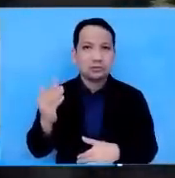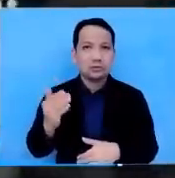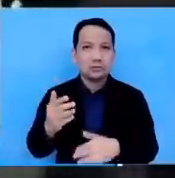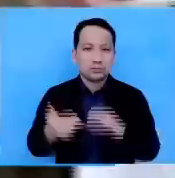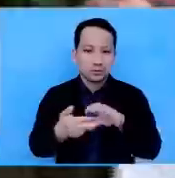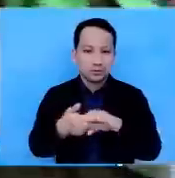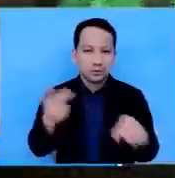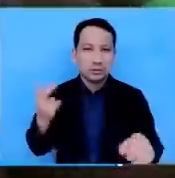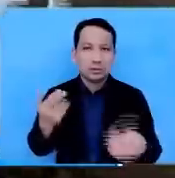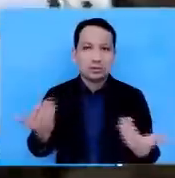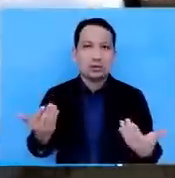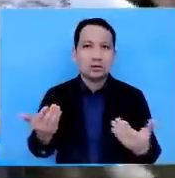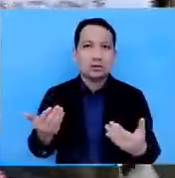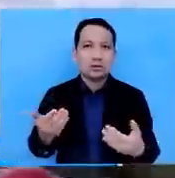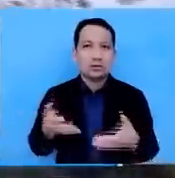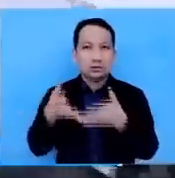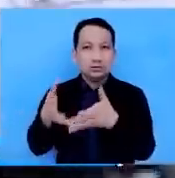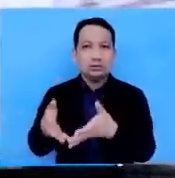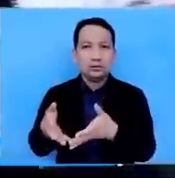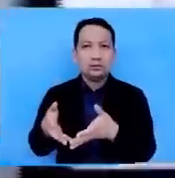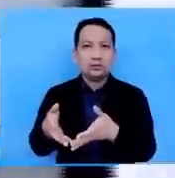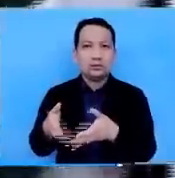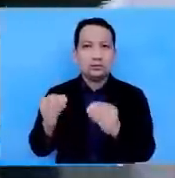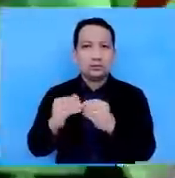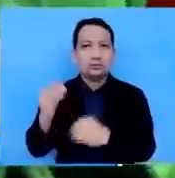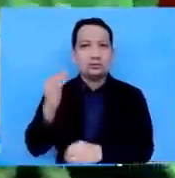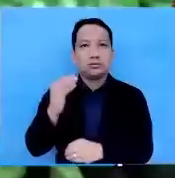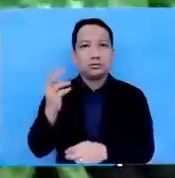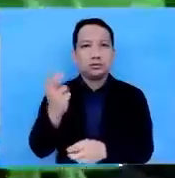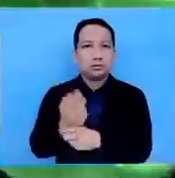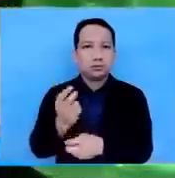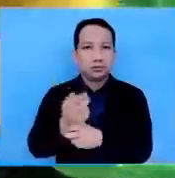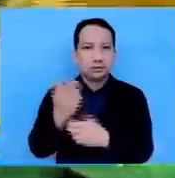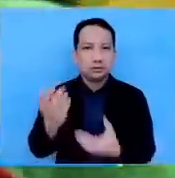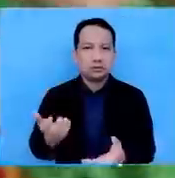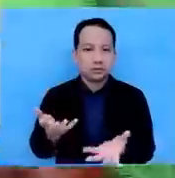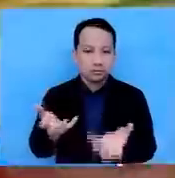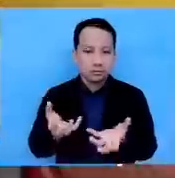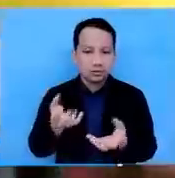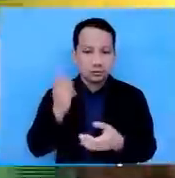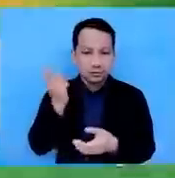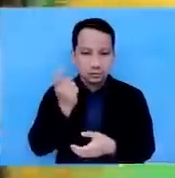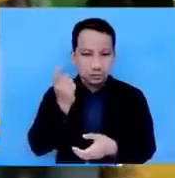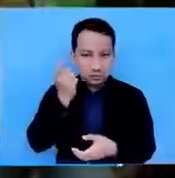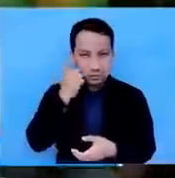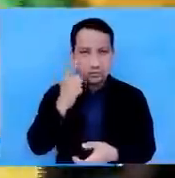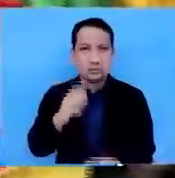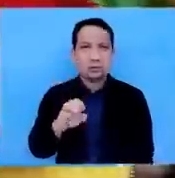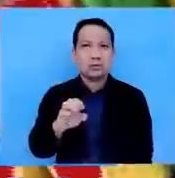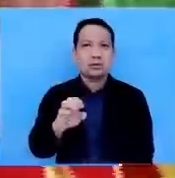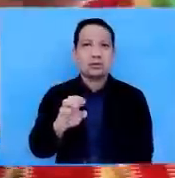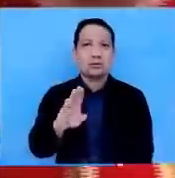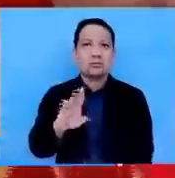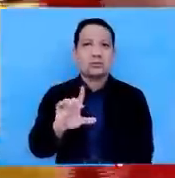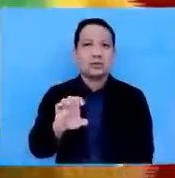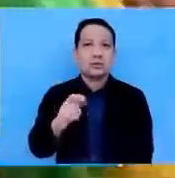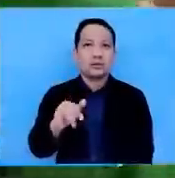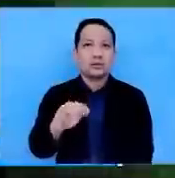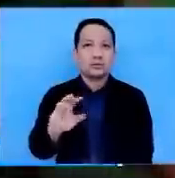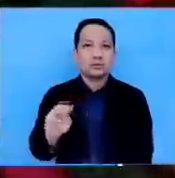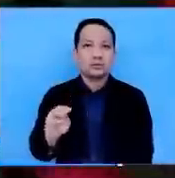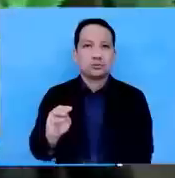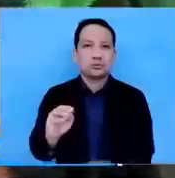lang, kaya mga naiiwan lalo raw nabibigatan. Hiling nila ngayon sa gobyerno ng Belgium na taasan ang sahod sa mga manggagawa